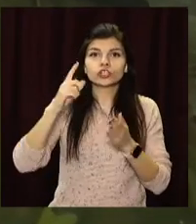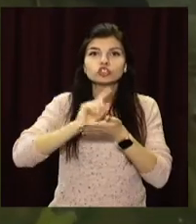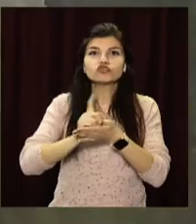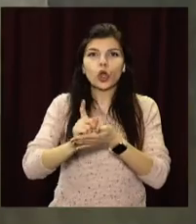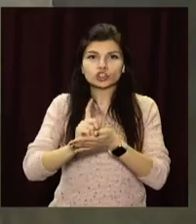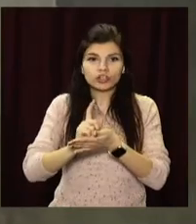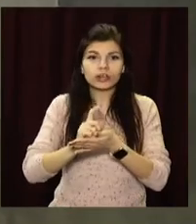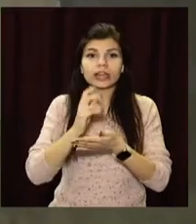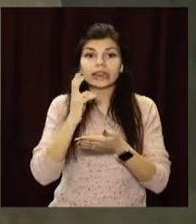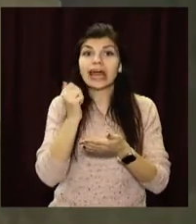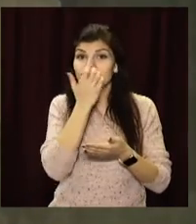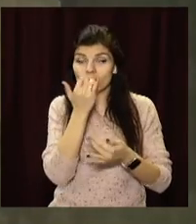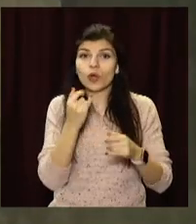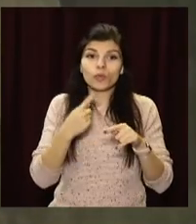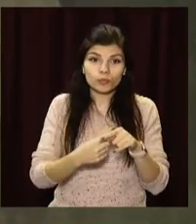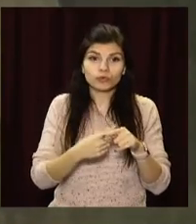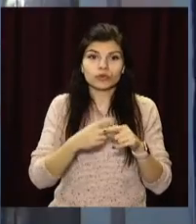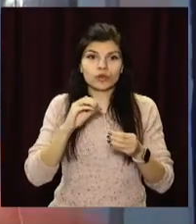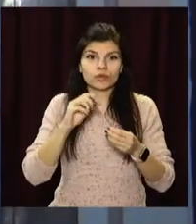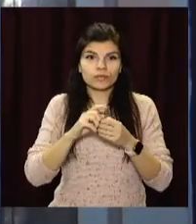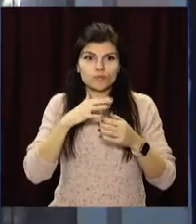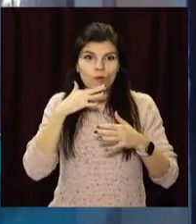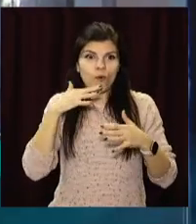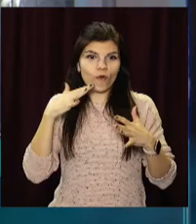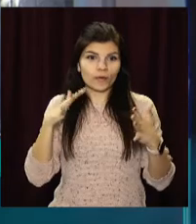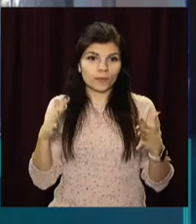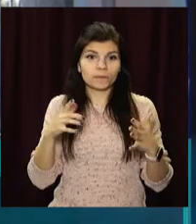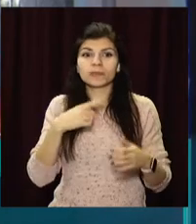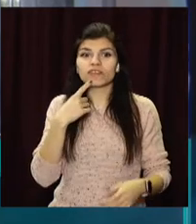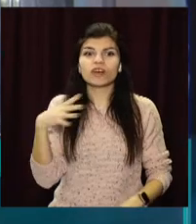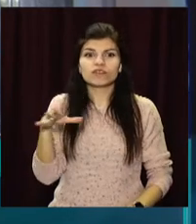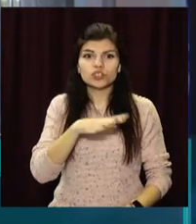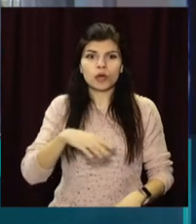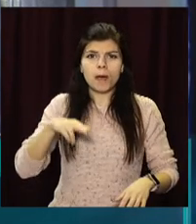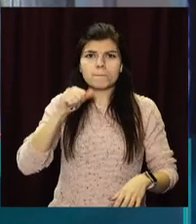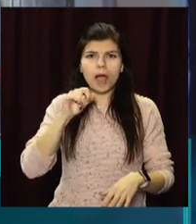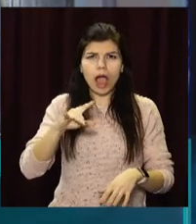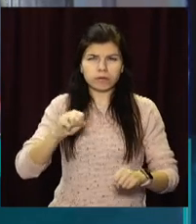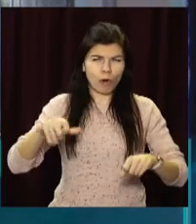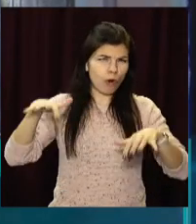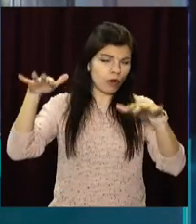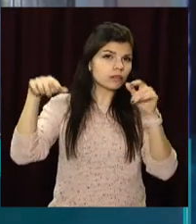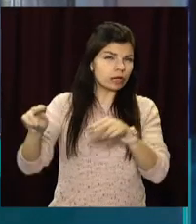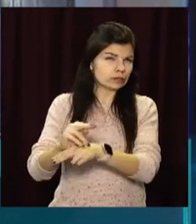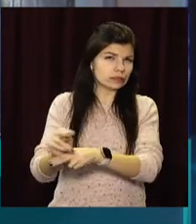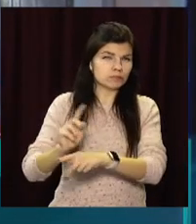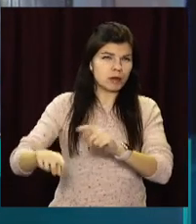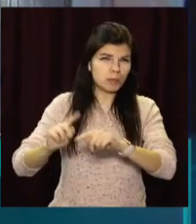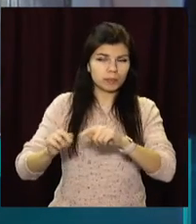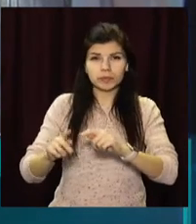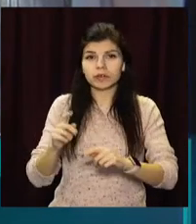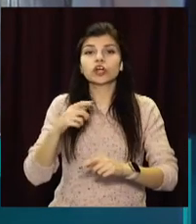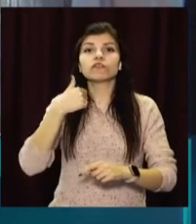тепло, натомість ще й наробили клопоту. Все було в пару, швидко зреагували, сьогодні вже ремонтують,